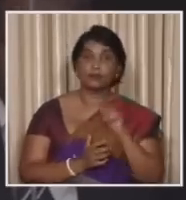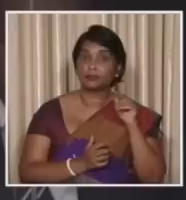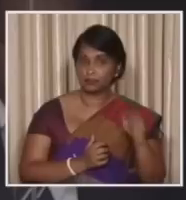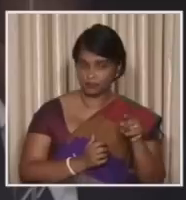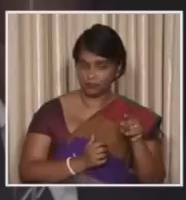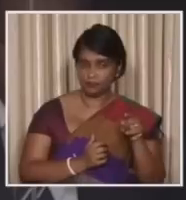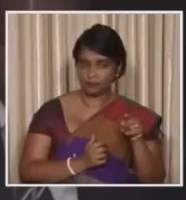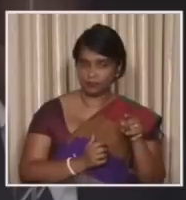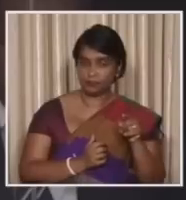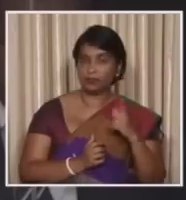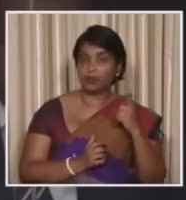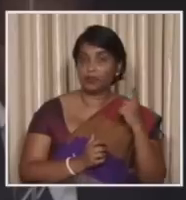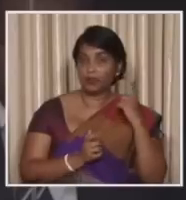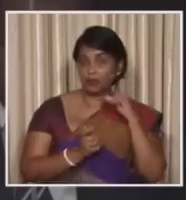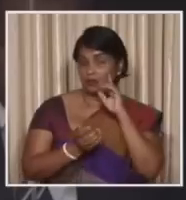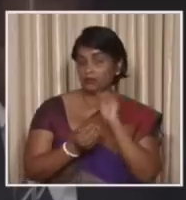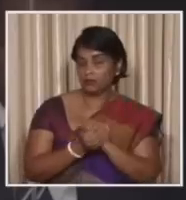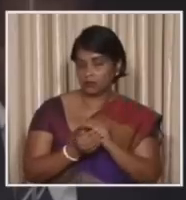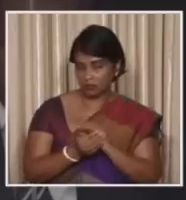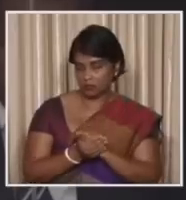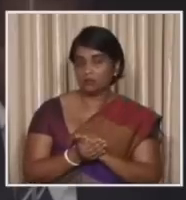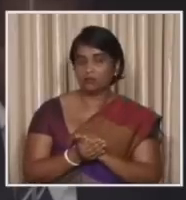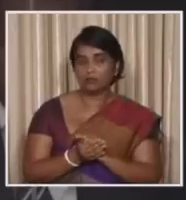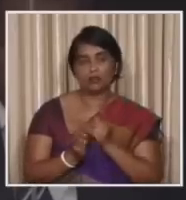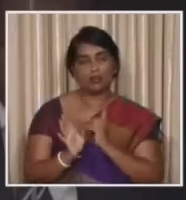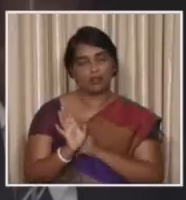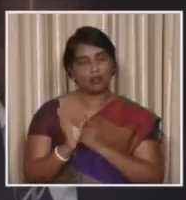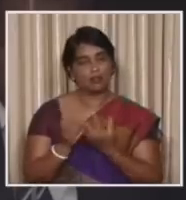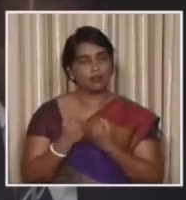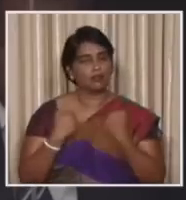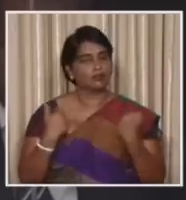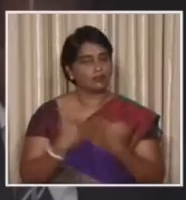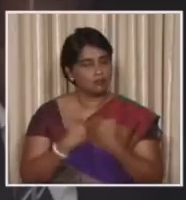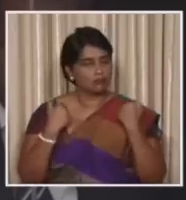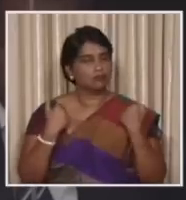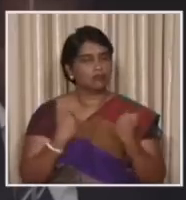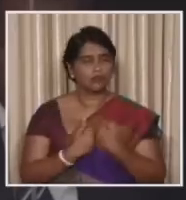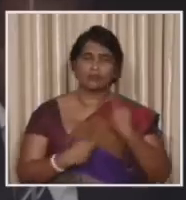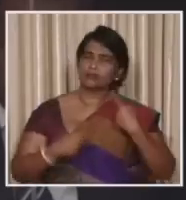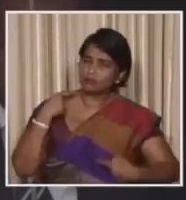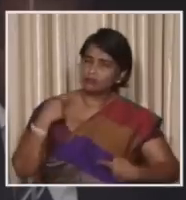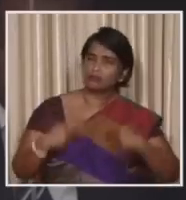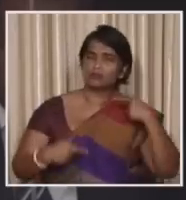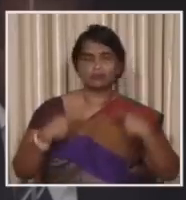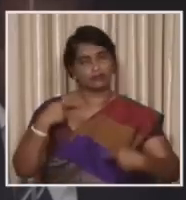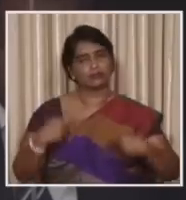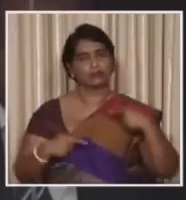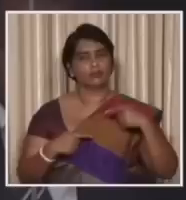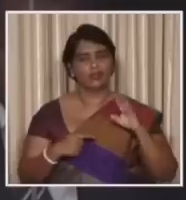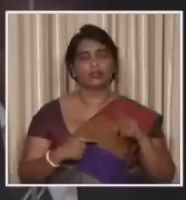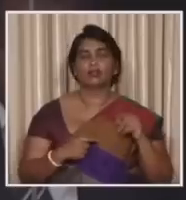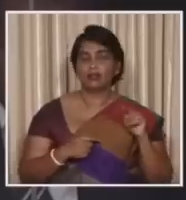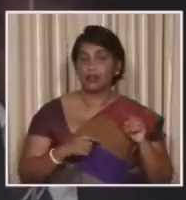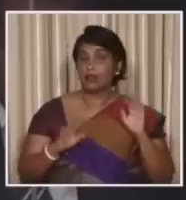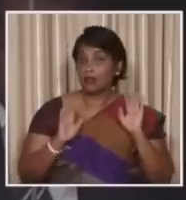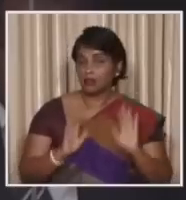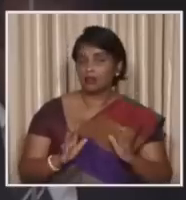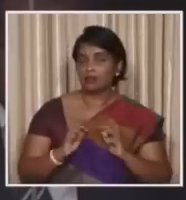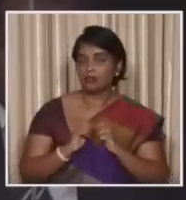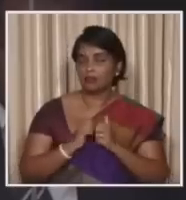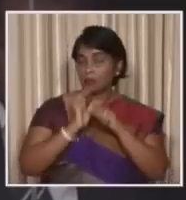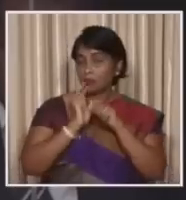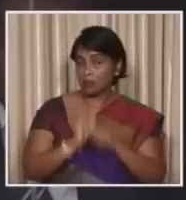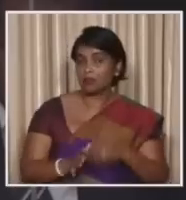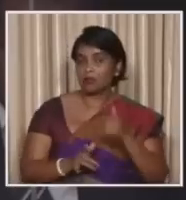මේකට ආරක්ෂාව අදාළ හැමදාම ගැටුම් තියෙනවා. මෙතන වාදිවාද වෙනවා. එක එක තර්ක විතර්ක ගේනවා. නමුත් අගතිය ප්‍රපත්